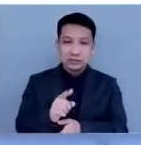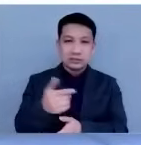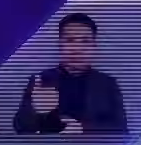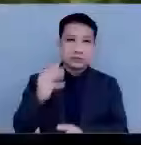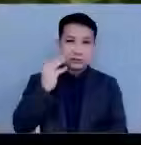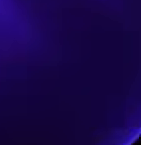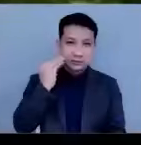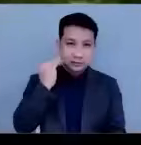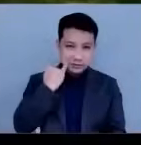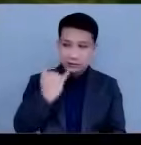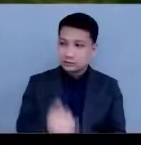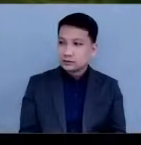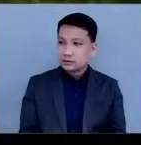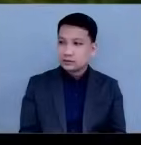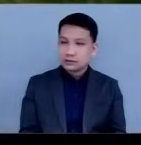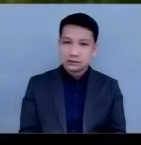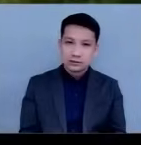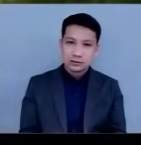Marfori.